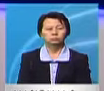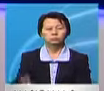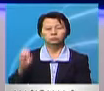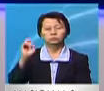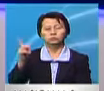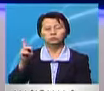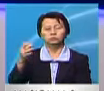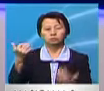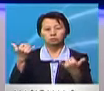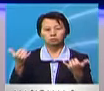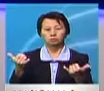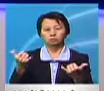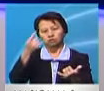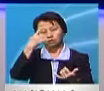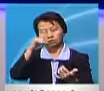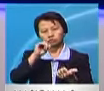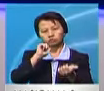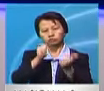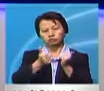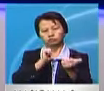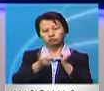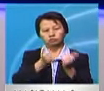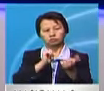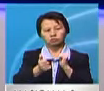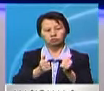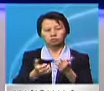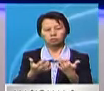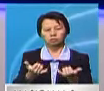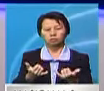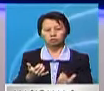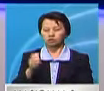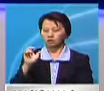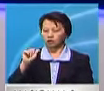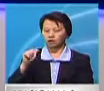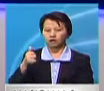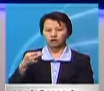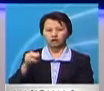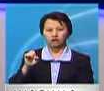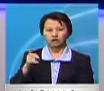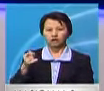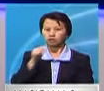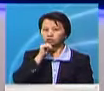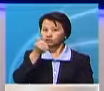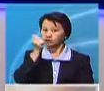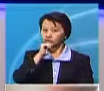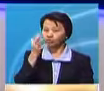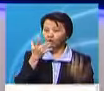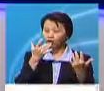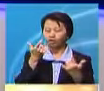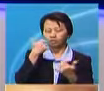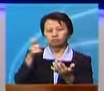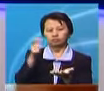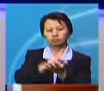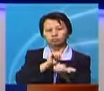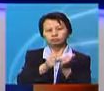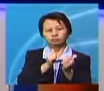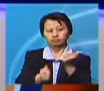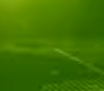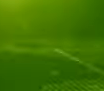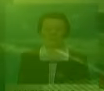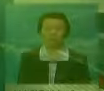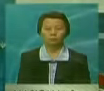Baik, tiba masanya untuk saya masukkan sekarang. Ya, ini, nampaknya Aisyah Basli sudah tidak sabar menanti untuk laporannya. Silakan